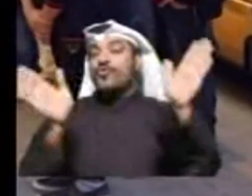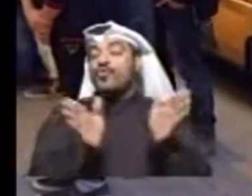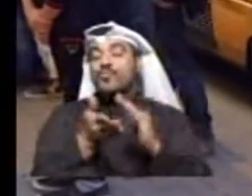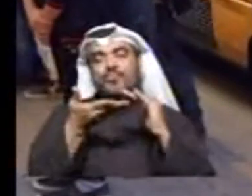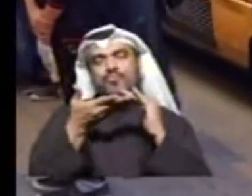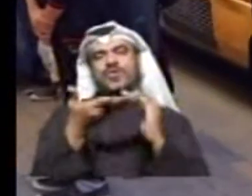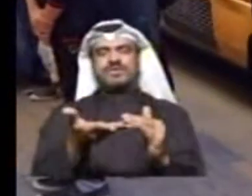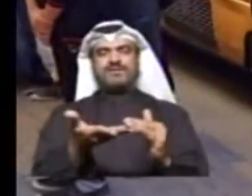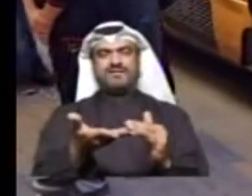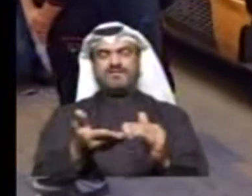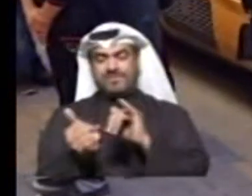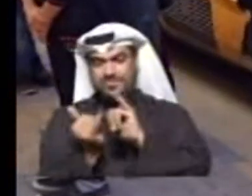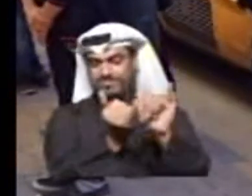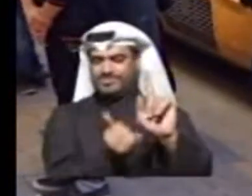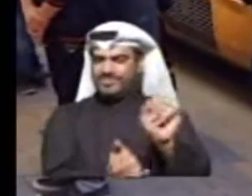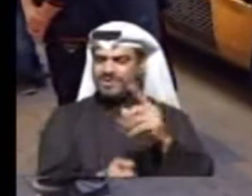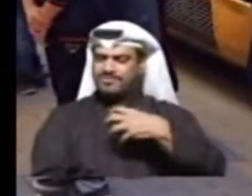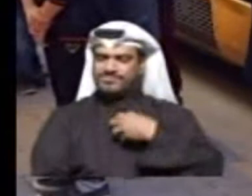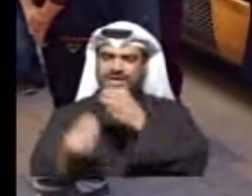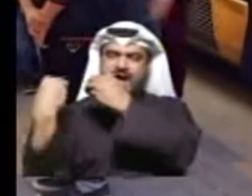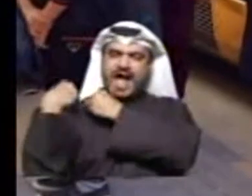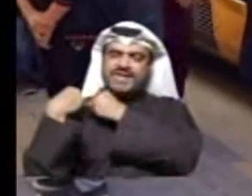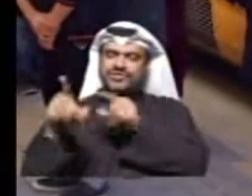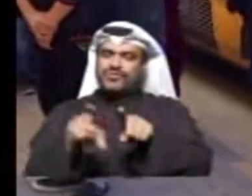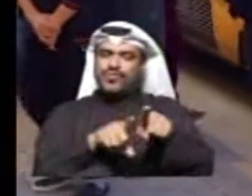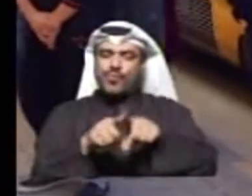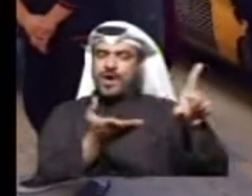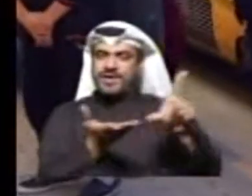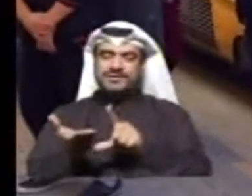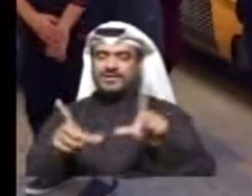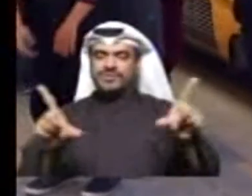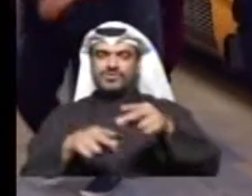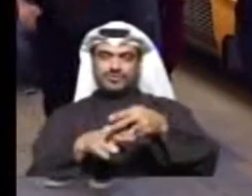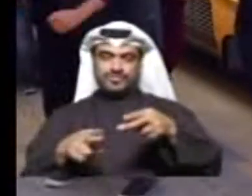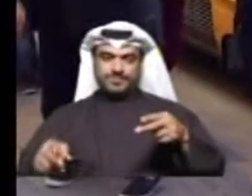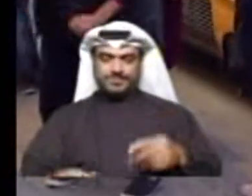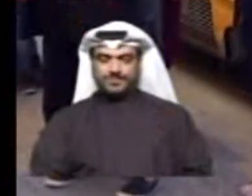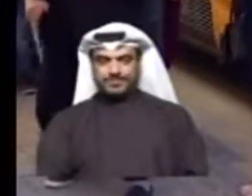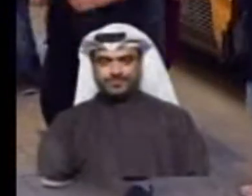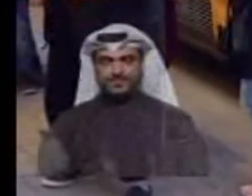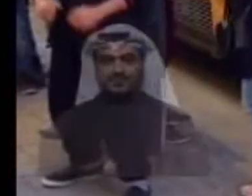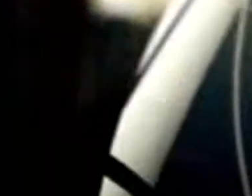المستهدفة وتنميتها. لتلفزيون دولة الكويت، عامر التعمري، عمان.